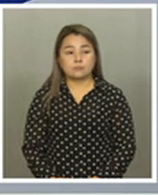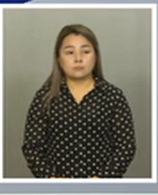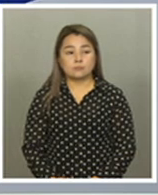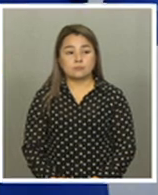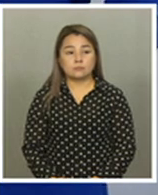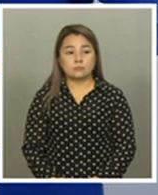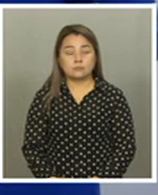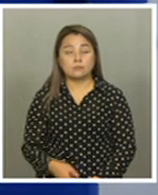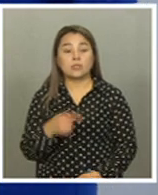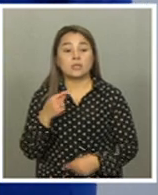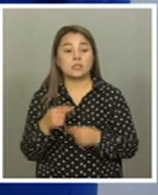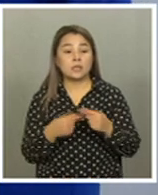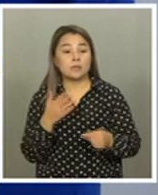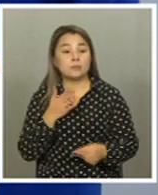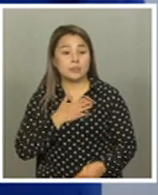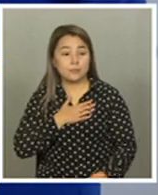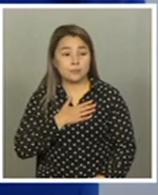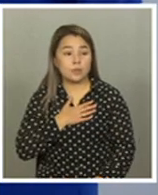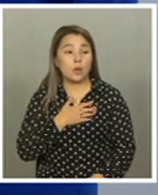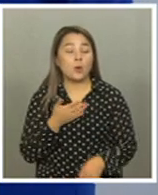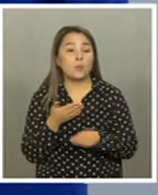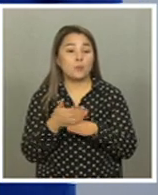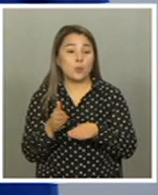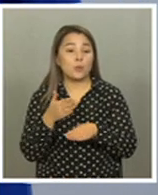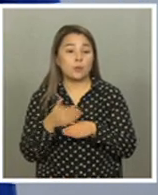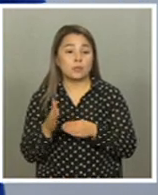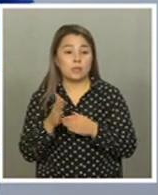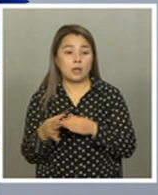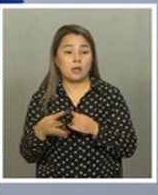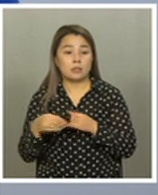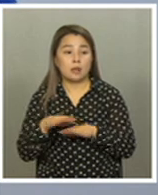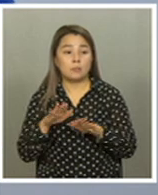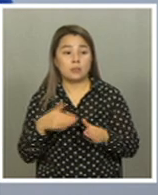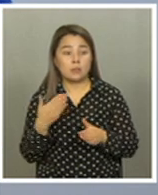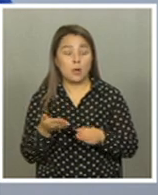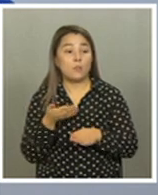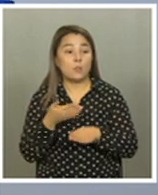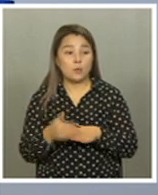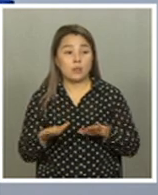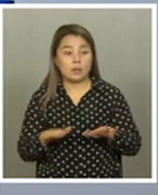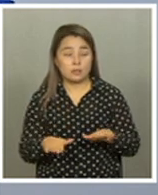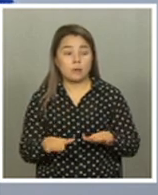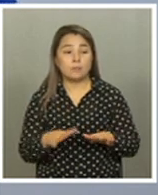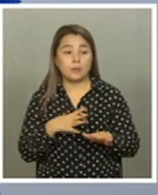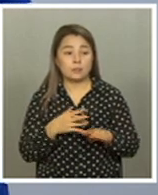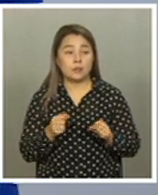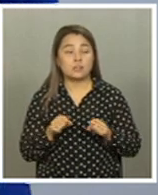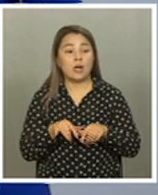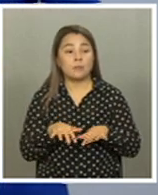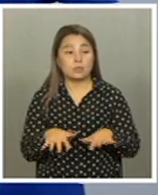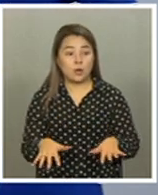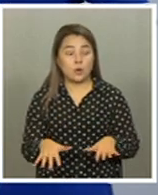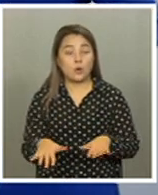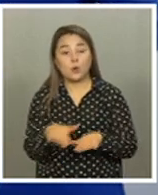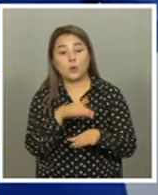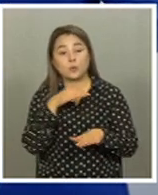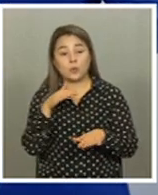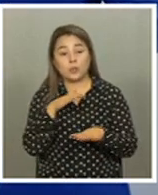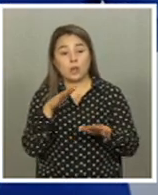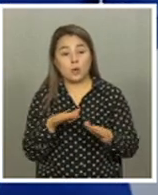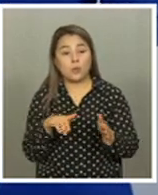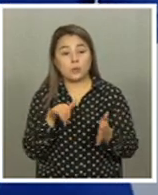Келесі бізде бөліну аймағы. Бөліну аймағы тамыр оймақшасының үстінде